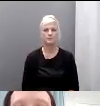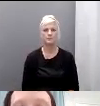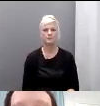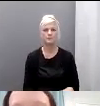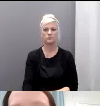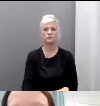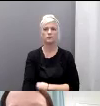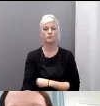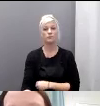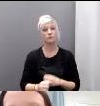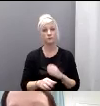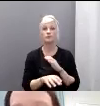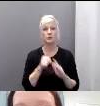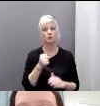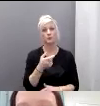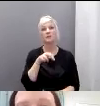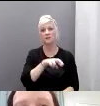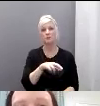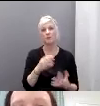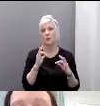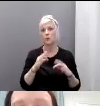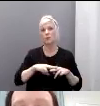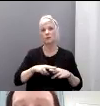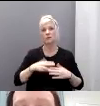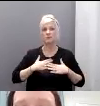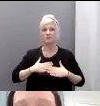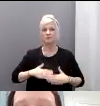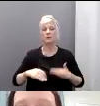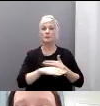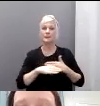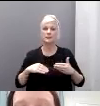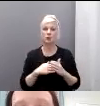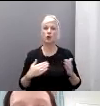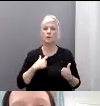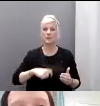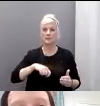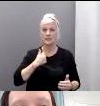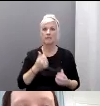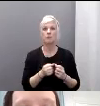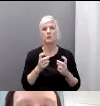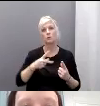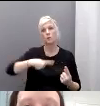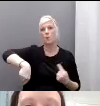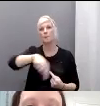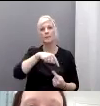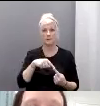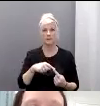Och det här är ett exempel då på hur man kan känna sig begränsad både av sig själv och av sin omgivning. Och